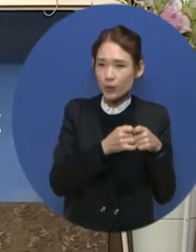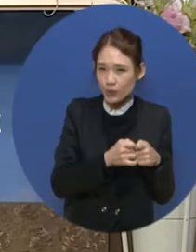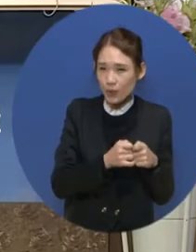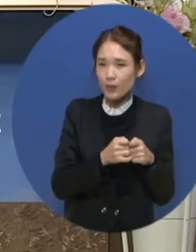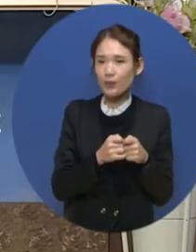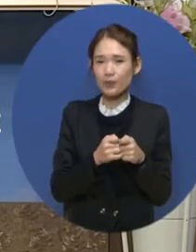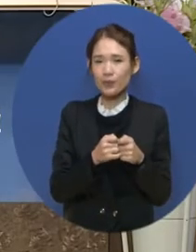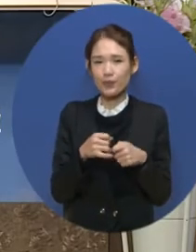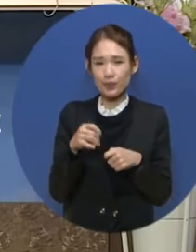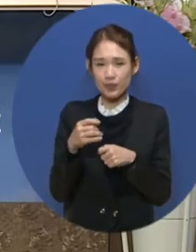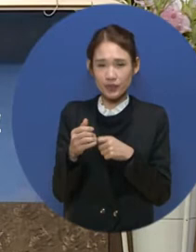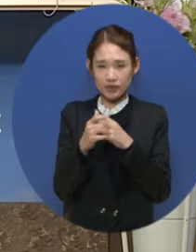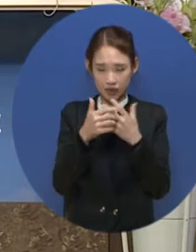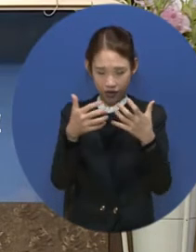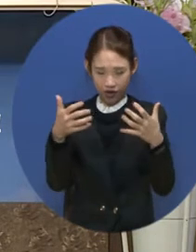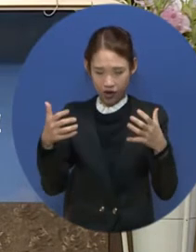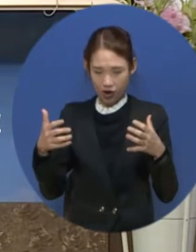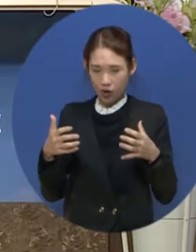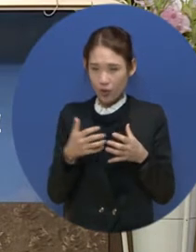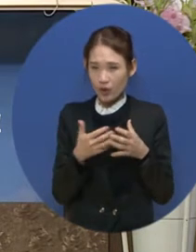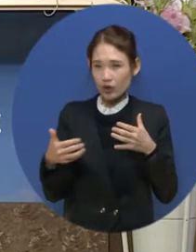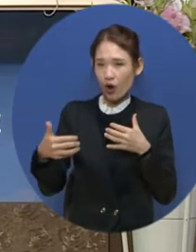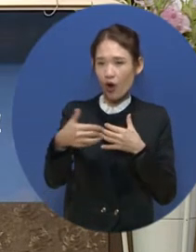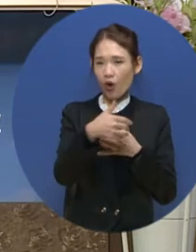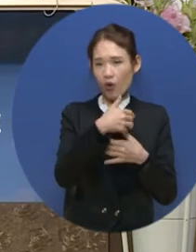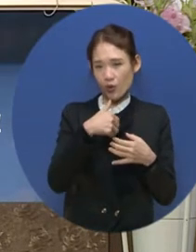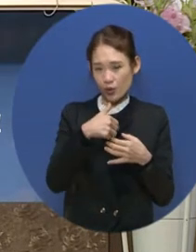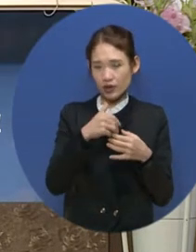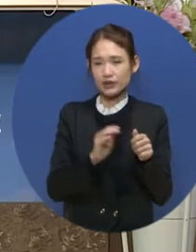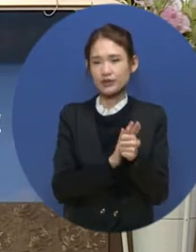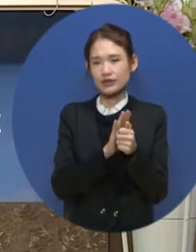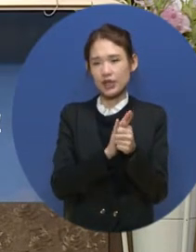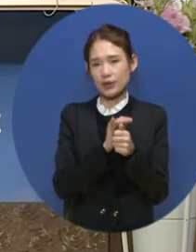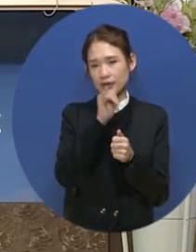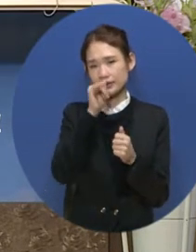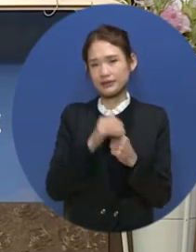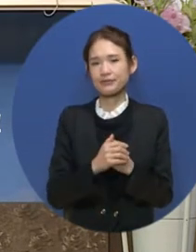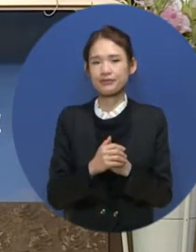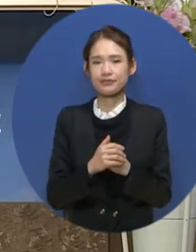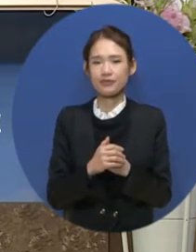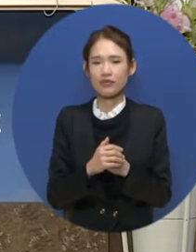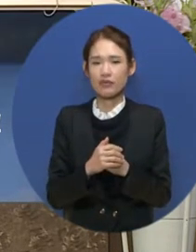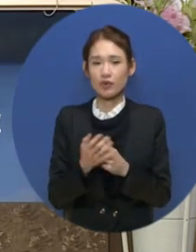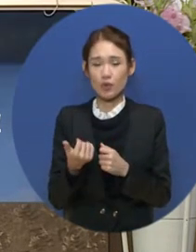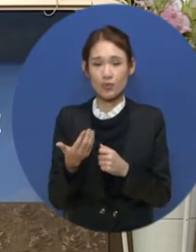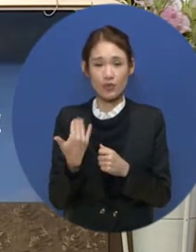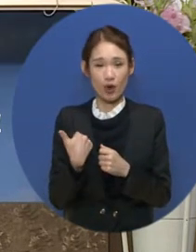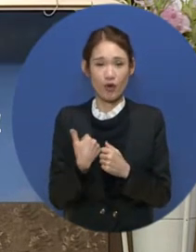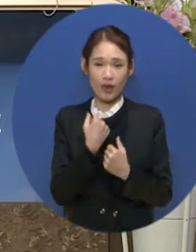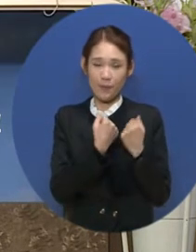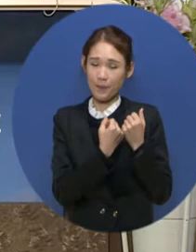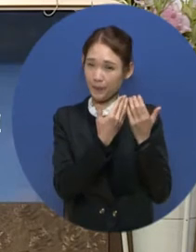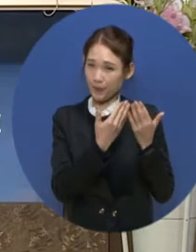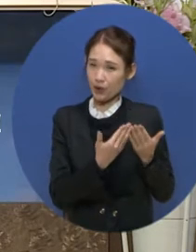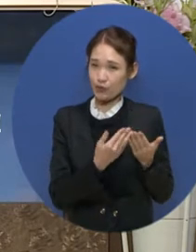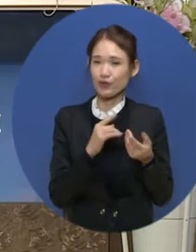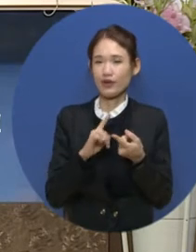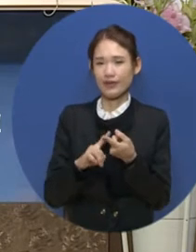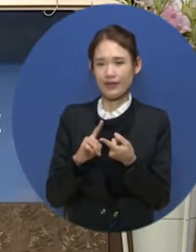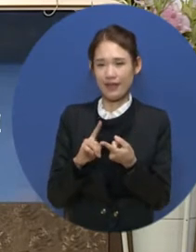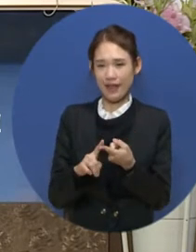그 커다란 울타리를 아우르는 그런 서비스 까지 진행하고 계신데요 그리고 앞서 서도 분인 때